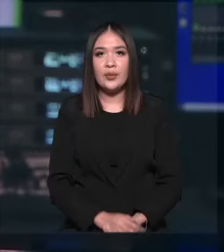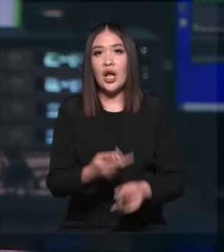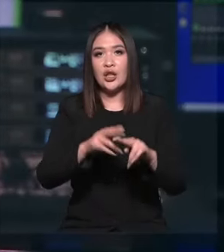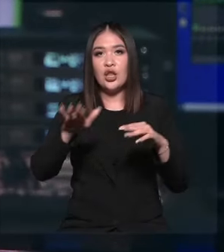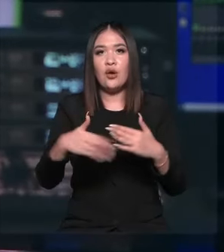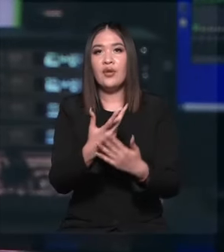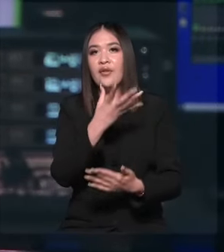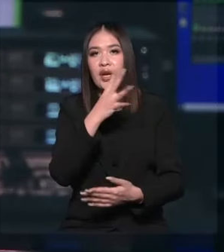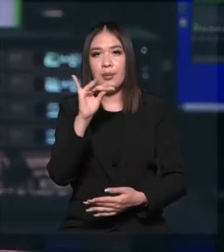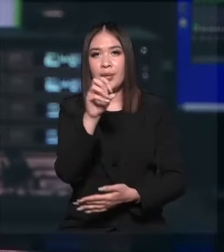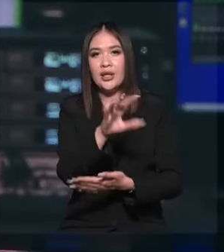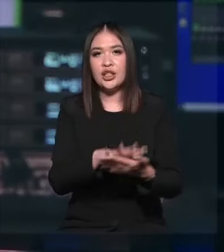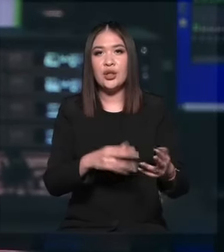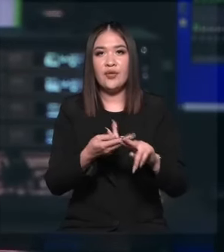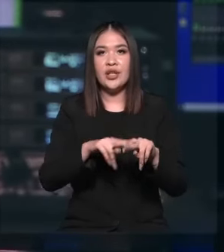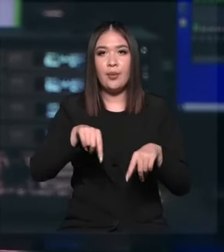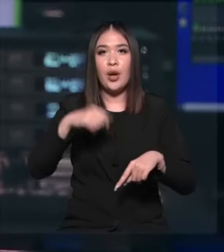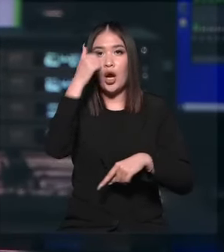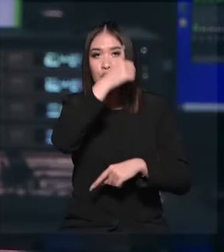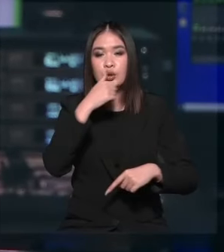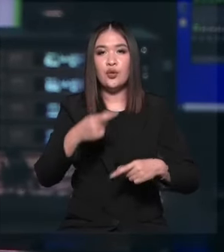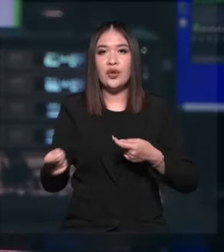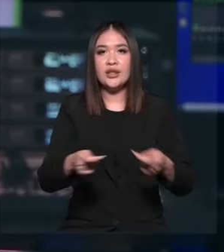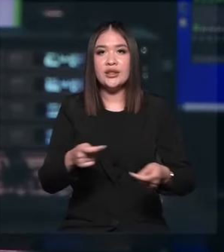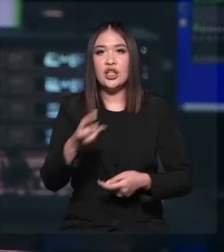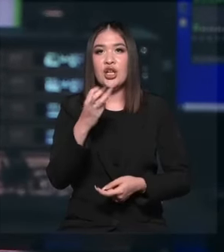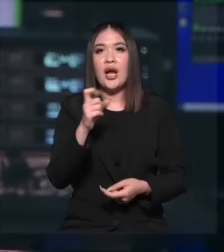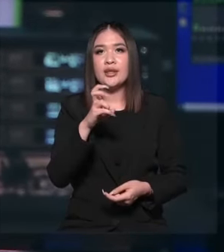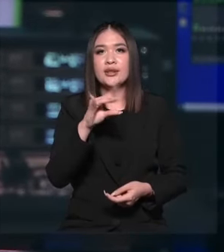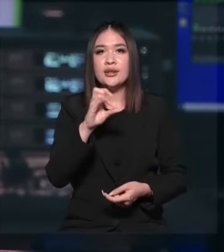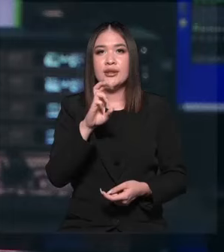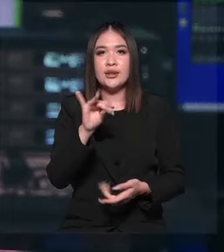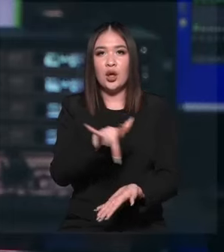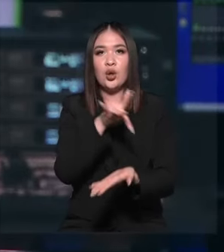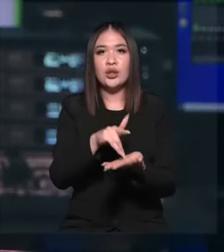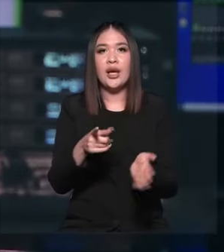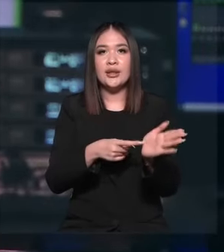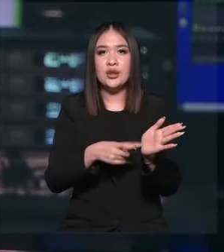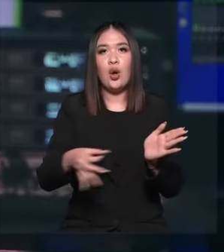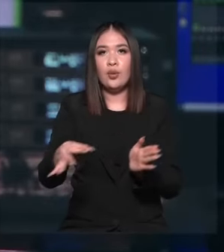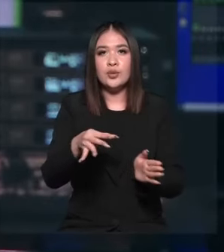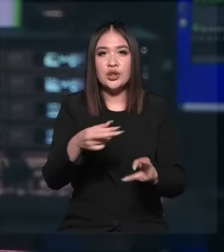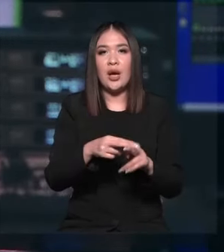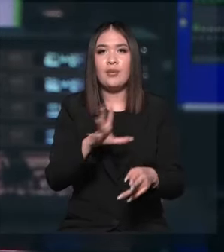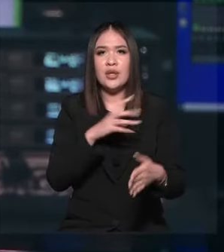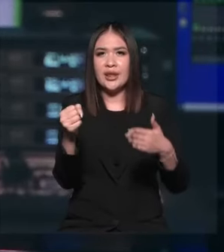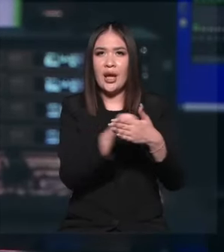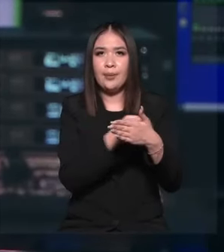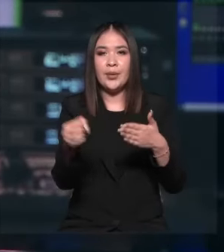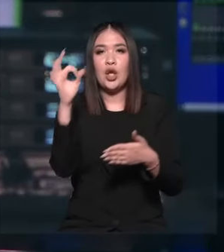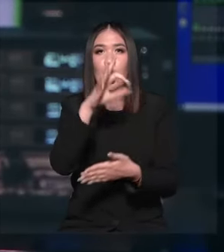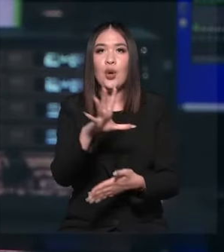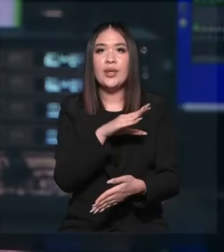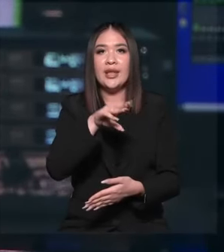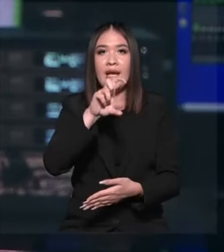Это новое время, и мы продолжаем. В этом году власти города Шахтинска, что в Карагандинской области, добились, чтобы на ремонт местной ТЭЦ